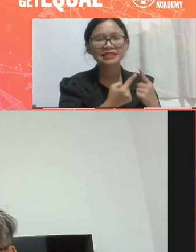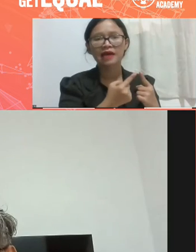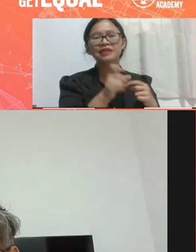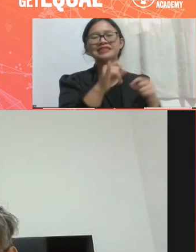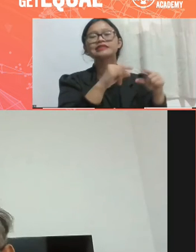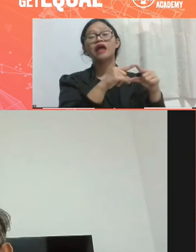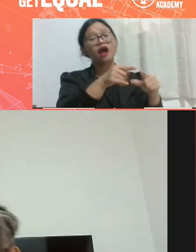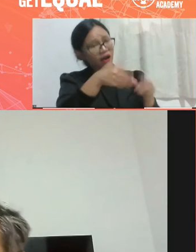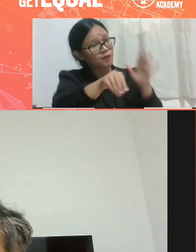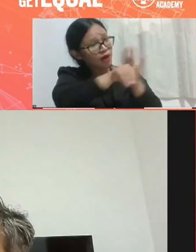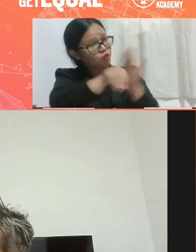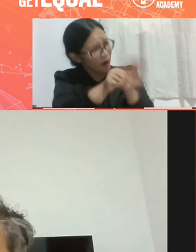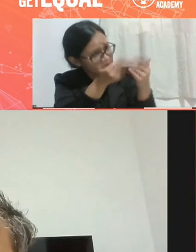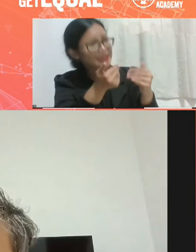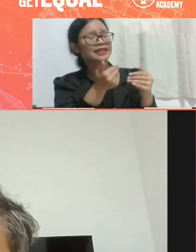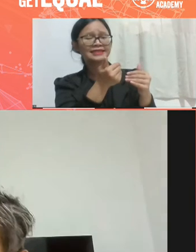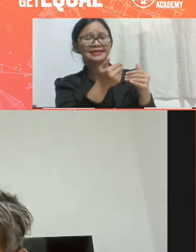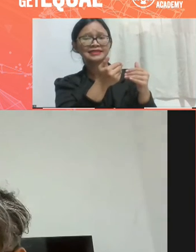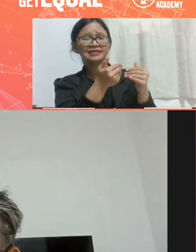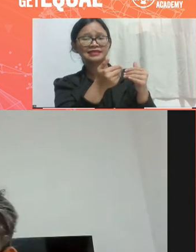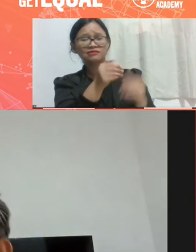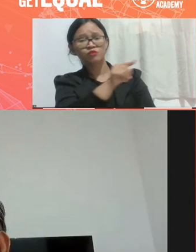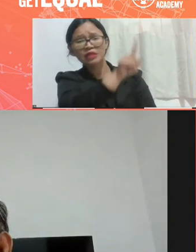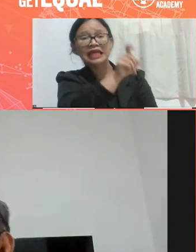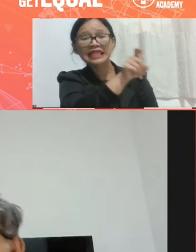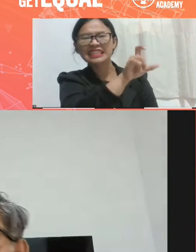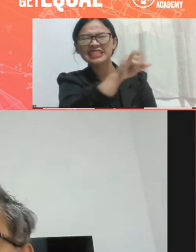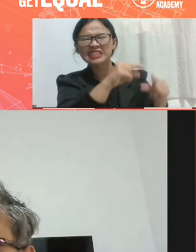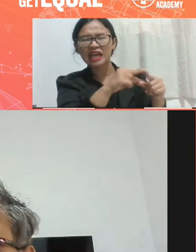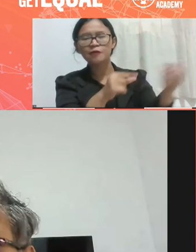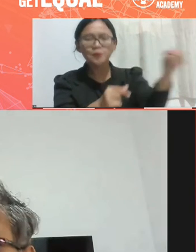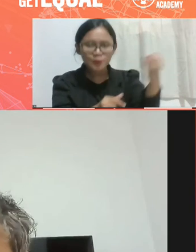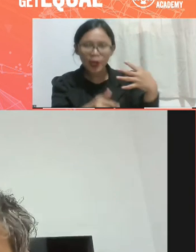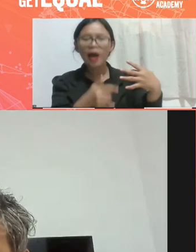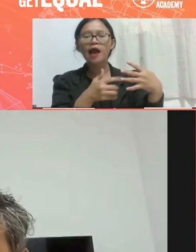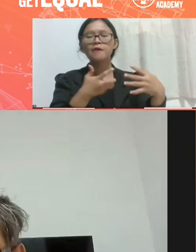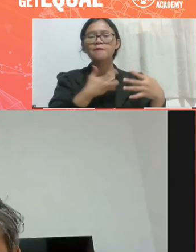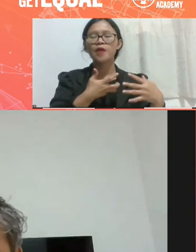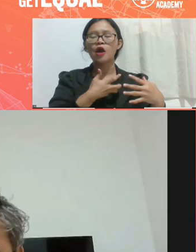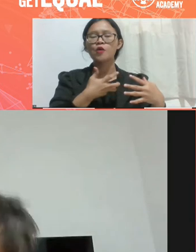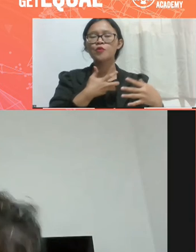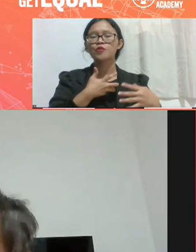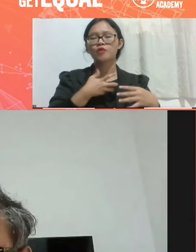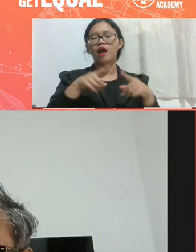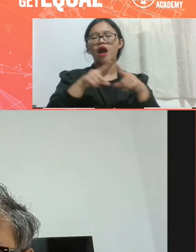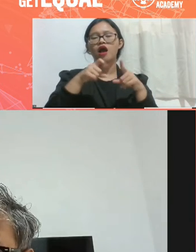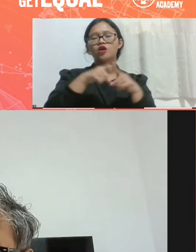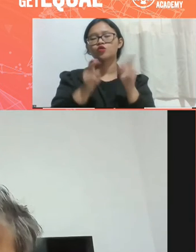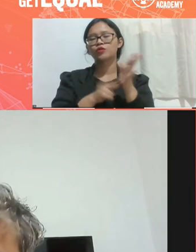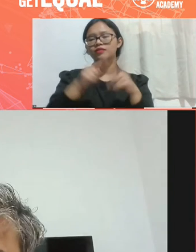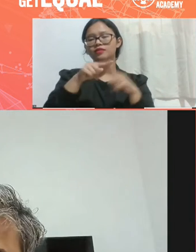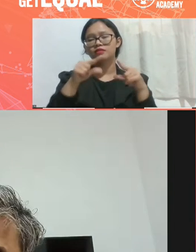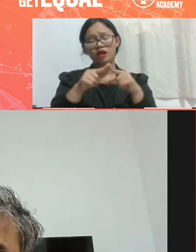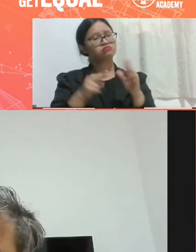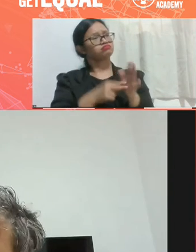hal yang sama. Kalau suatu saat saya tanya ke Patricia mau jadi apa, dia bilang mau kerja di bank, menjadi akuntan gitu, oke. Okay. Good